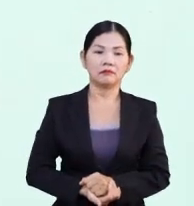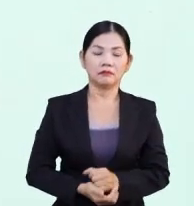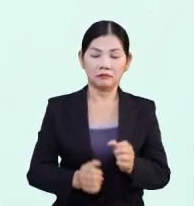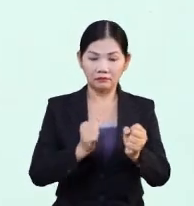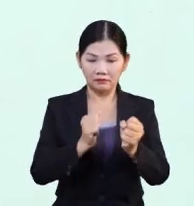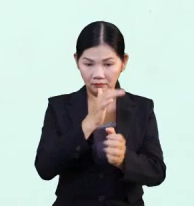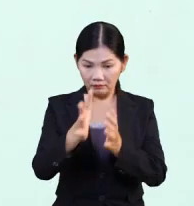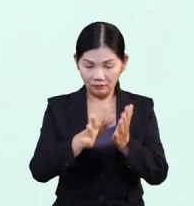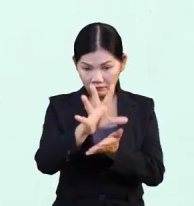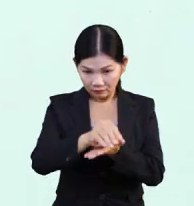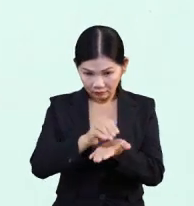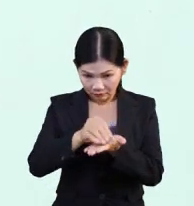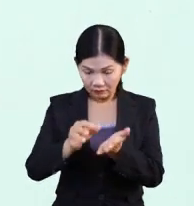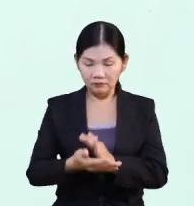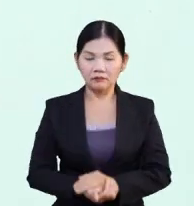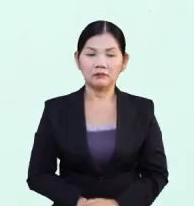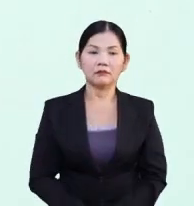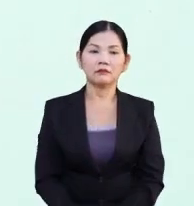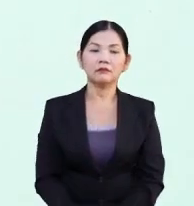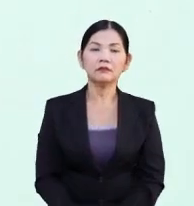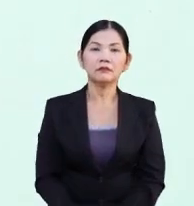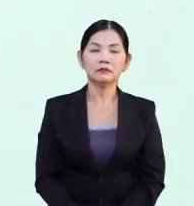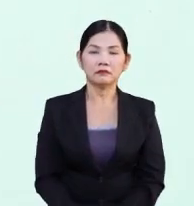nam cắt ta con.